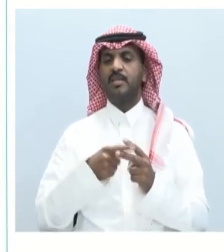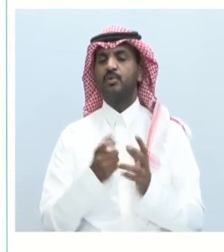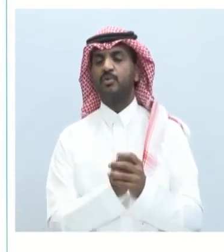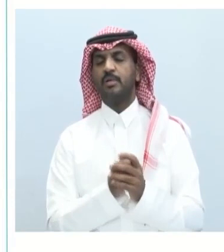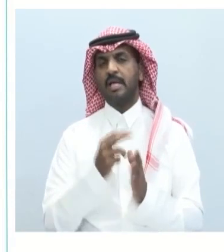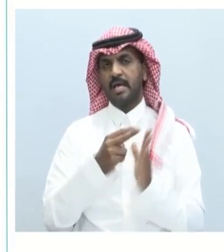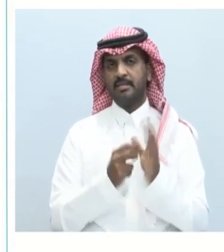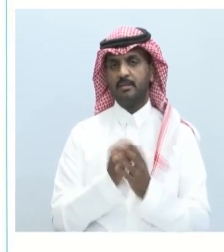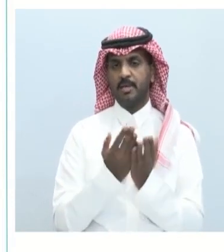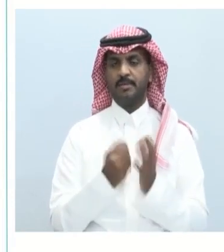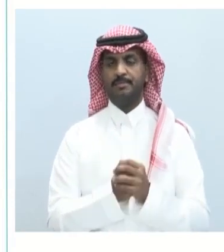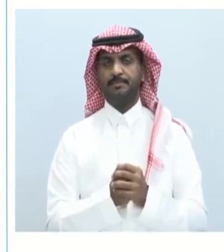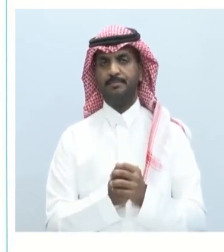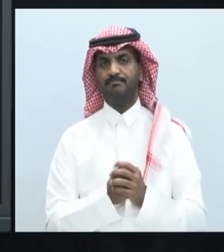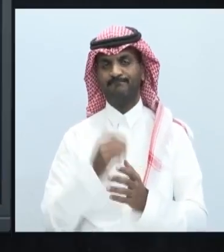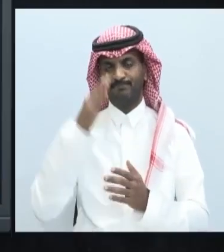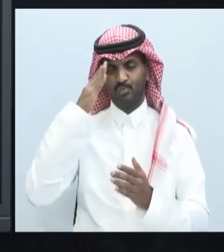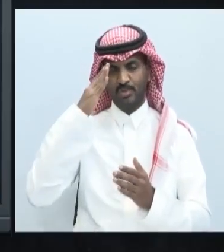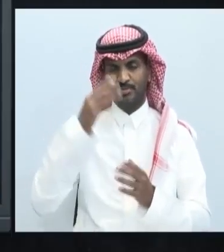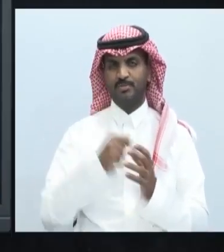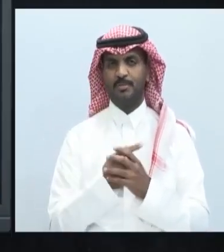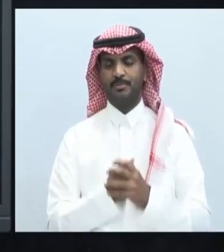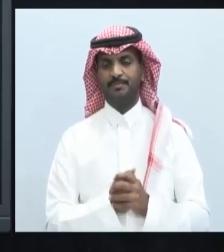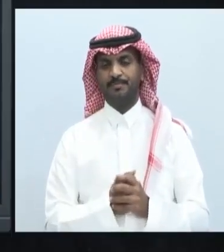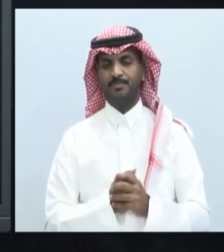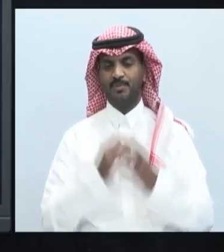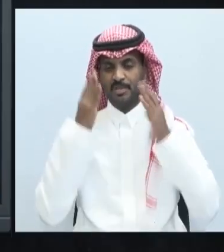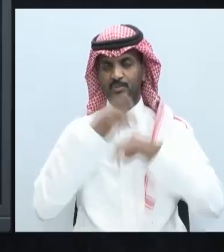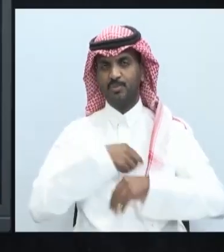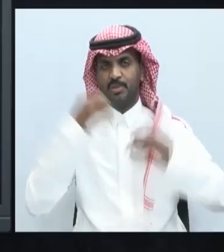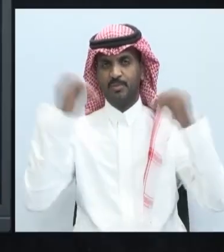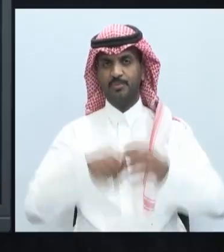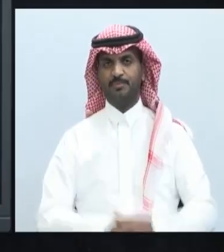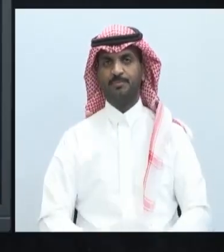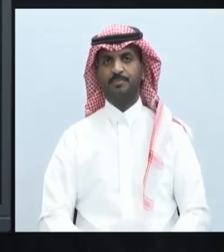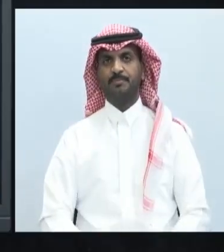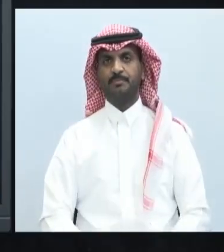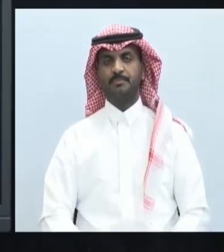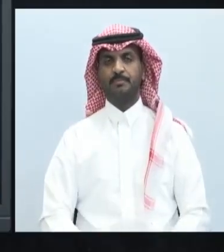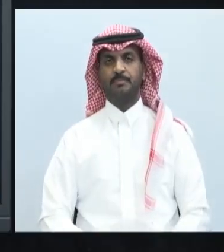لقاعده البيانات شكرا لكم على حسن الاستماع والمتابعه والسلام عليكم ورحمه الله وبركاته